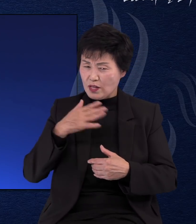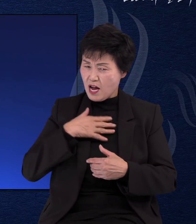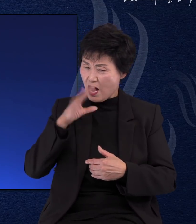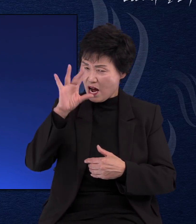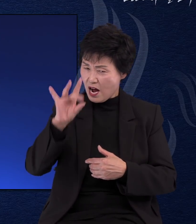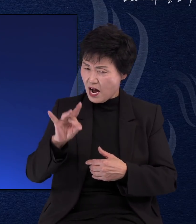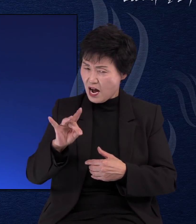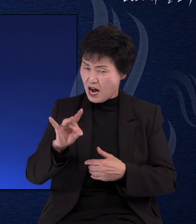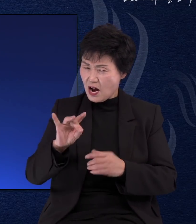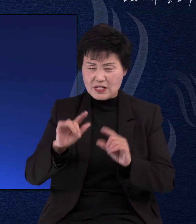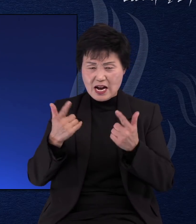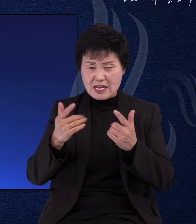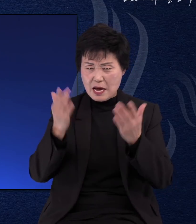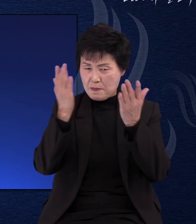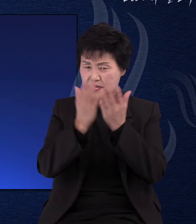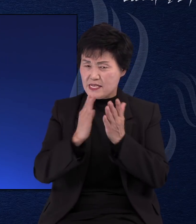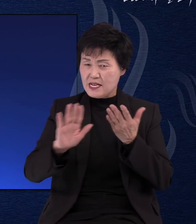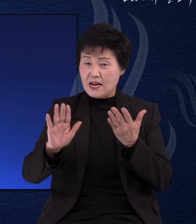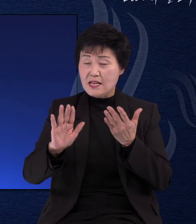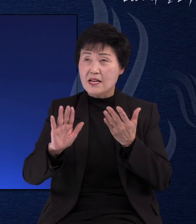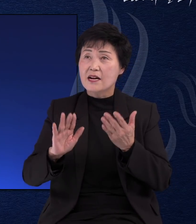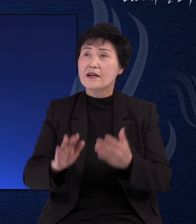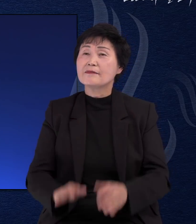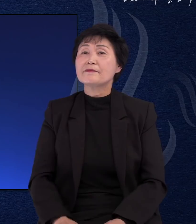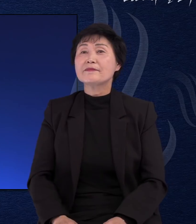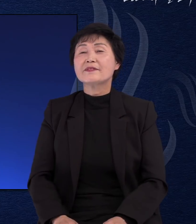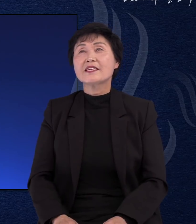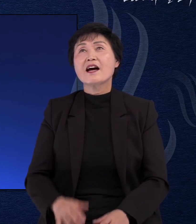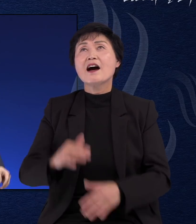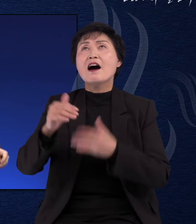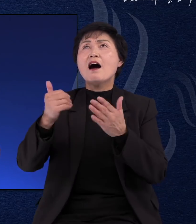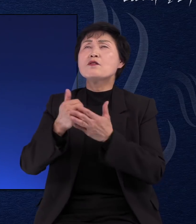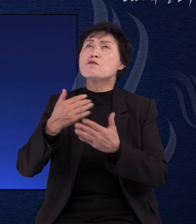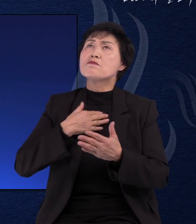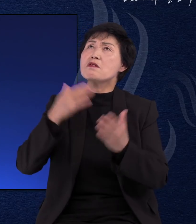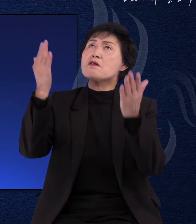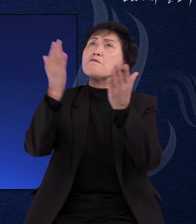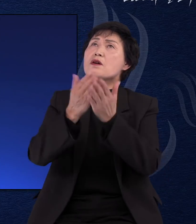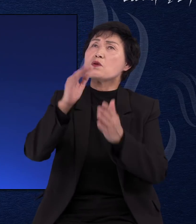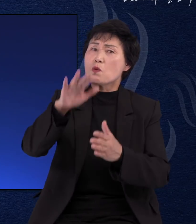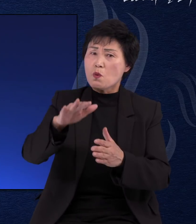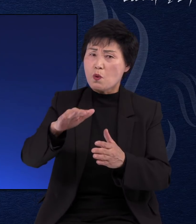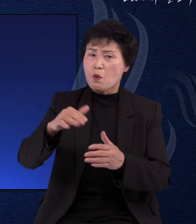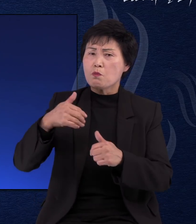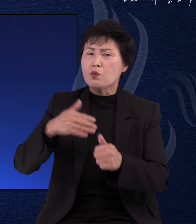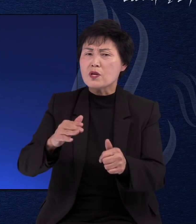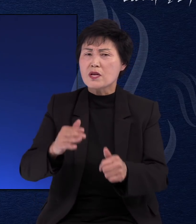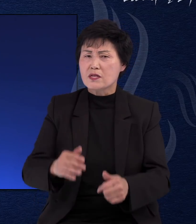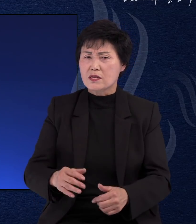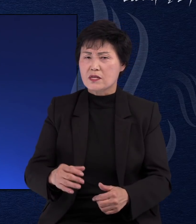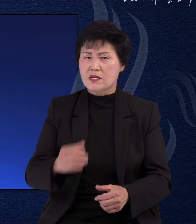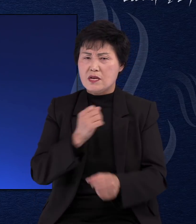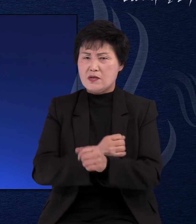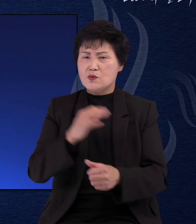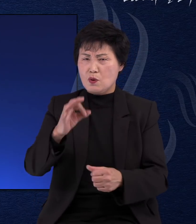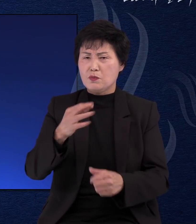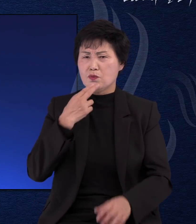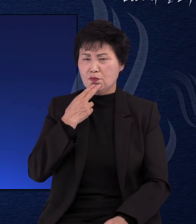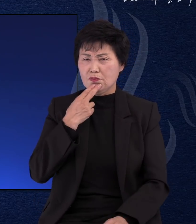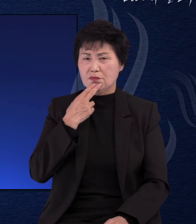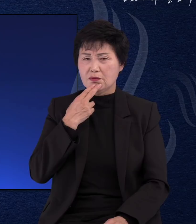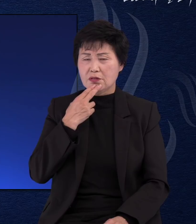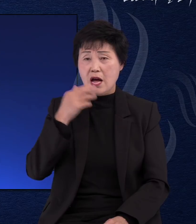뭘 하나님도 수준에 맞는데 보내놓고 요구를 하시지. 사례비도 못 받는 곳에 보내가지고 뭐 한국